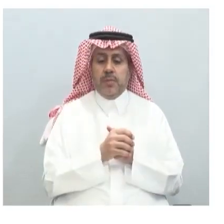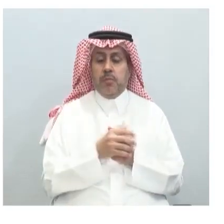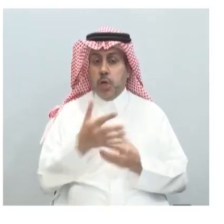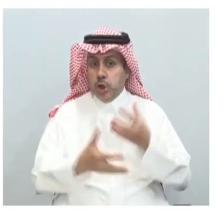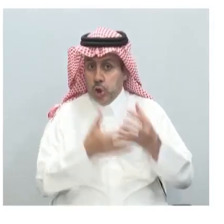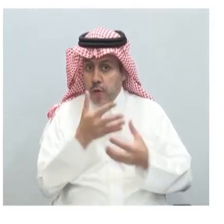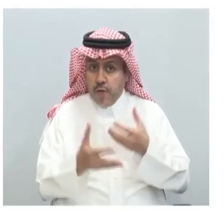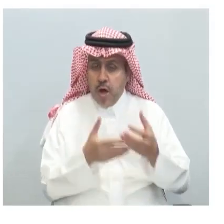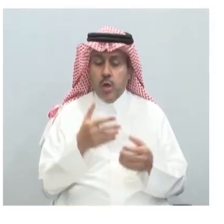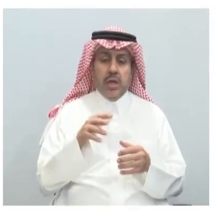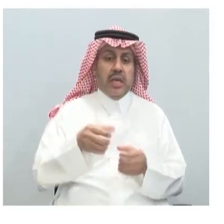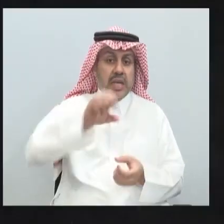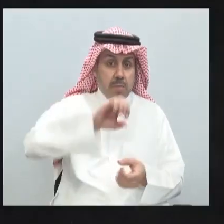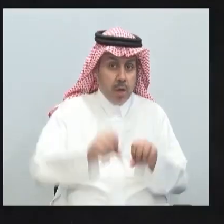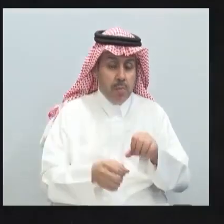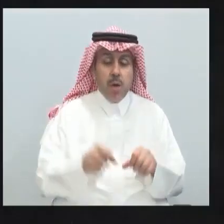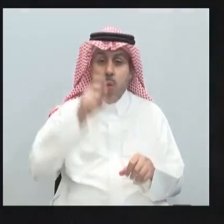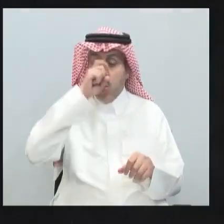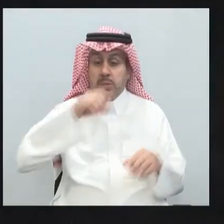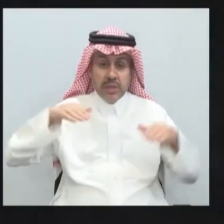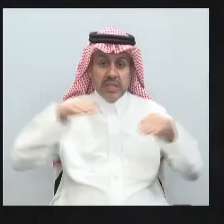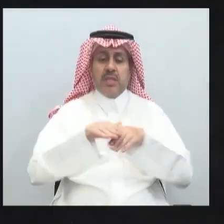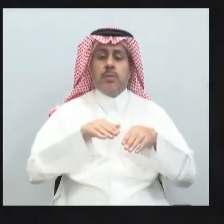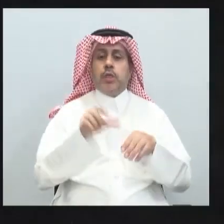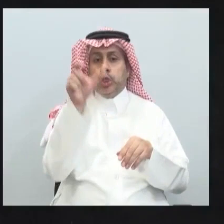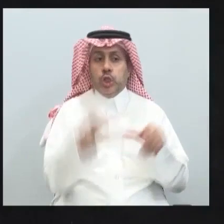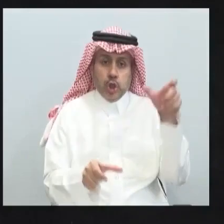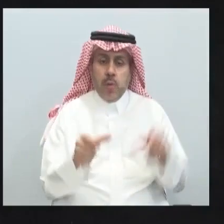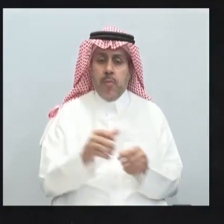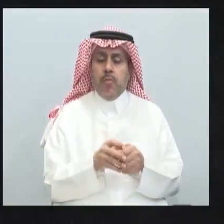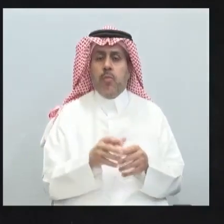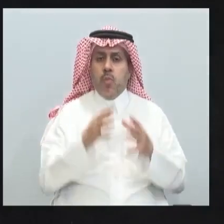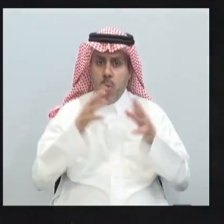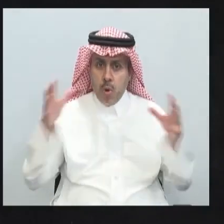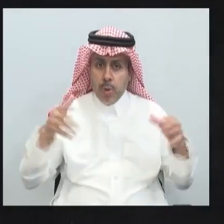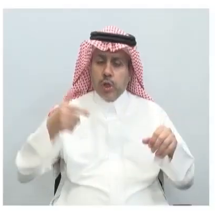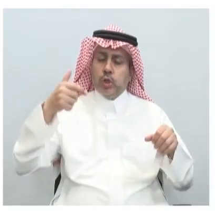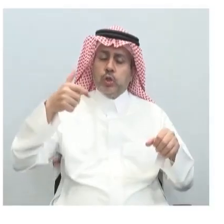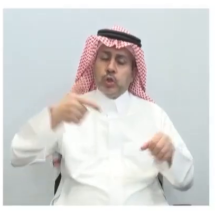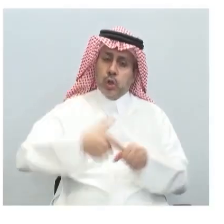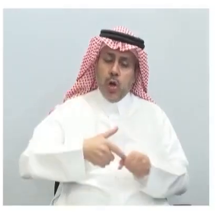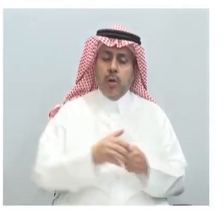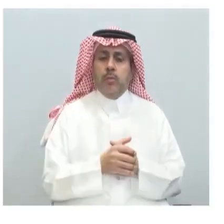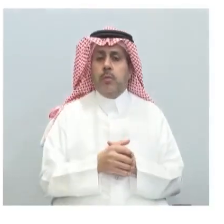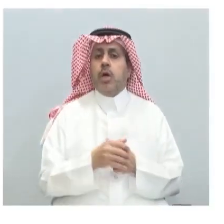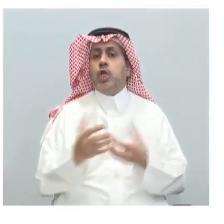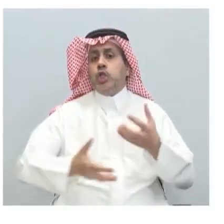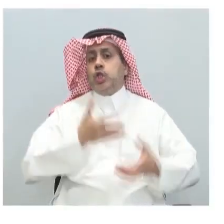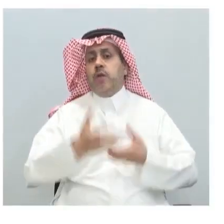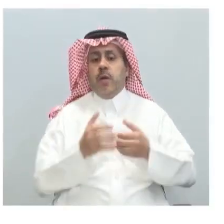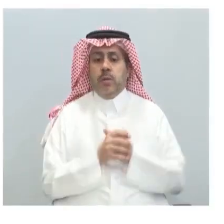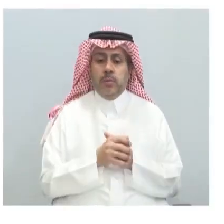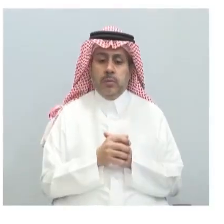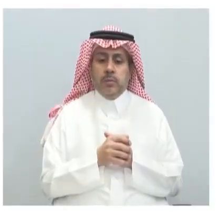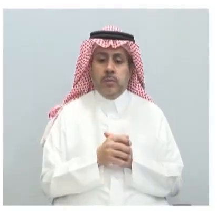الكيميائيه هنا يجب ان تتصادم الجسيمات بكميه كافيه من الطاقه لكي يحدث التفاعل فما